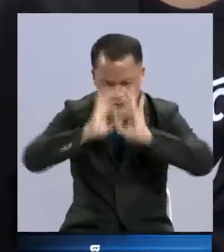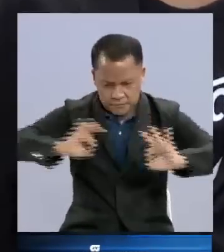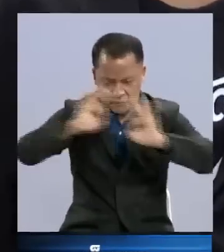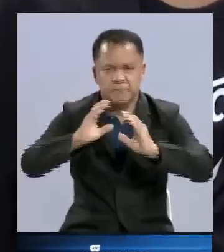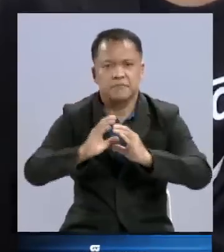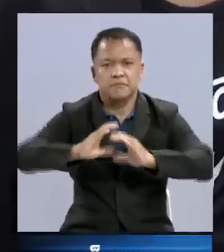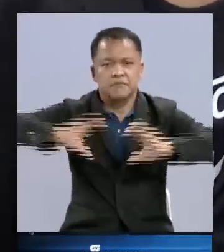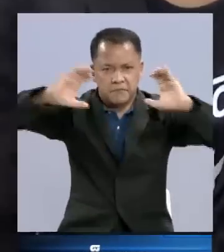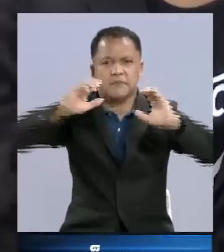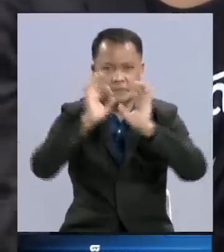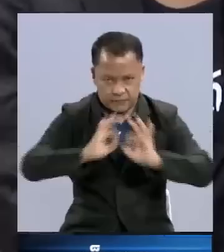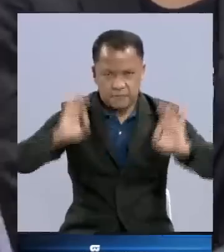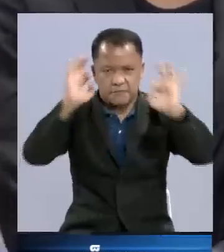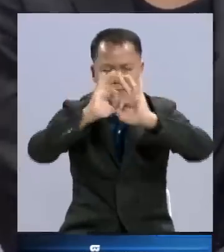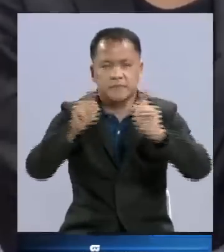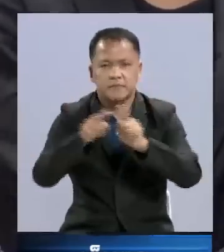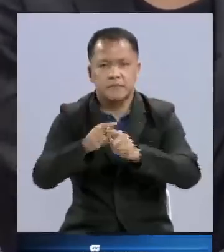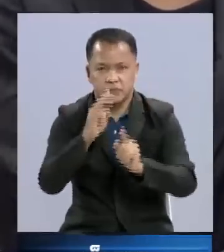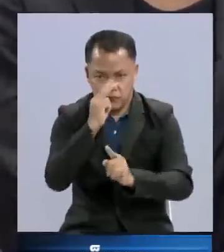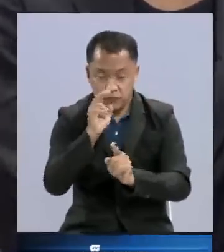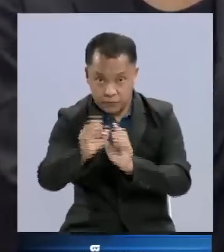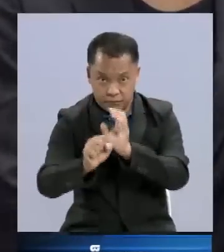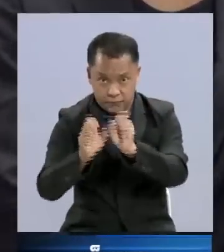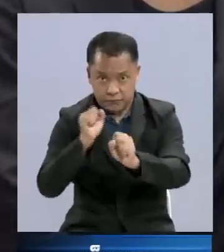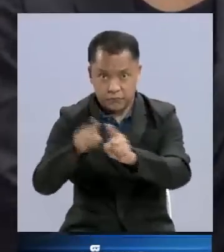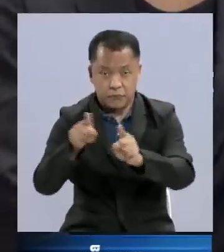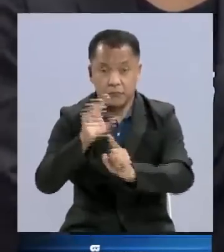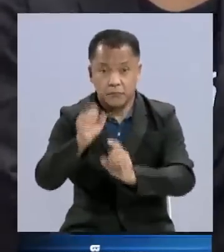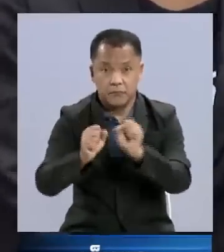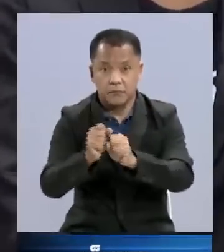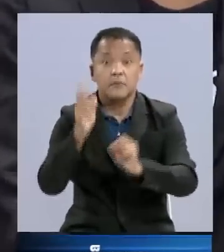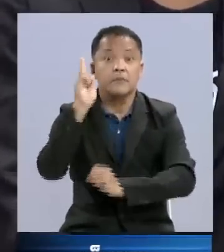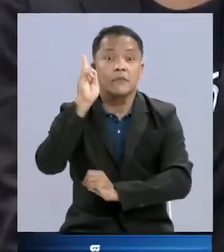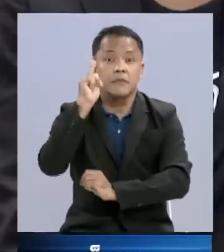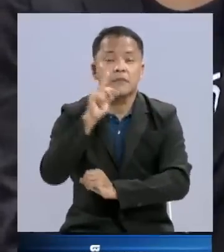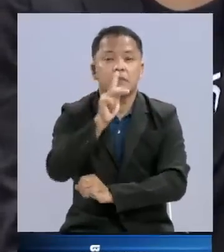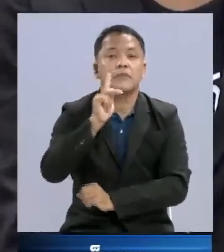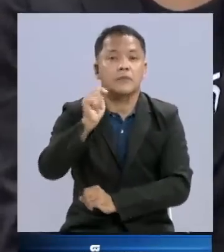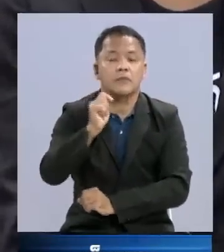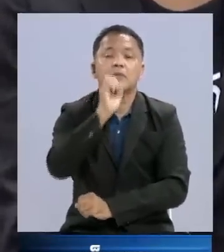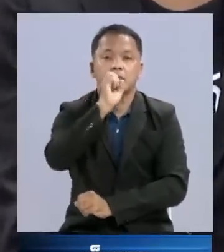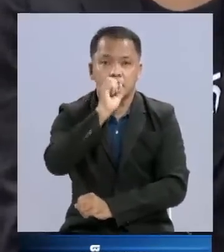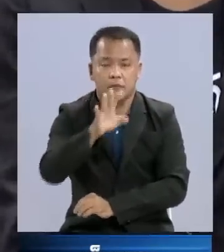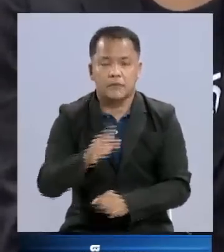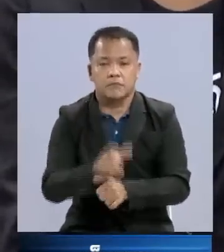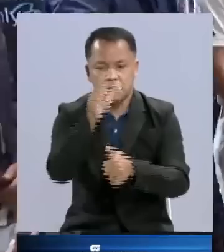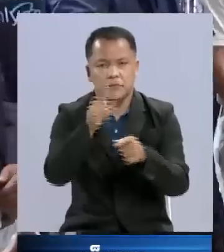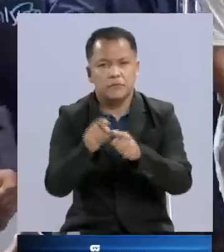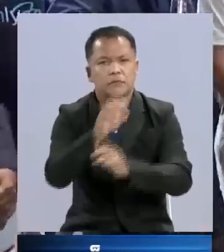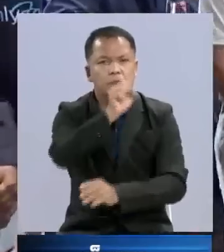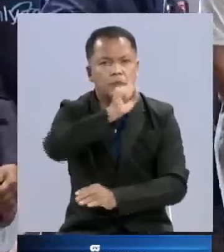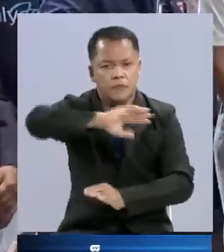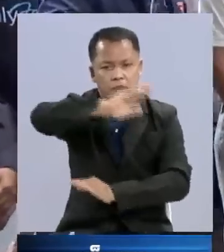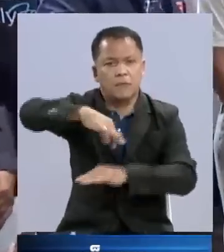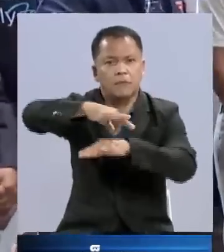ครับทีนี้ประเด็นหนึ่งก็คือจับจ้องไปโดยเฉพาะอย่างยิ่งข่าวที่กกต.ออกมาระบุว่าเอ๊ะเหล่าบรรดาส.ส.นี่จะ